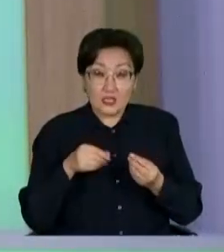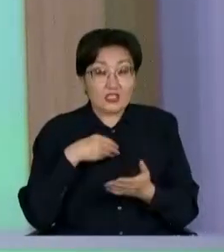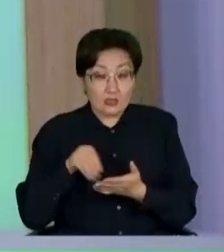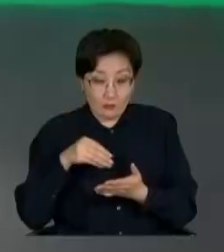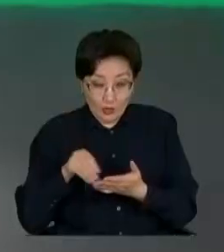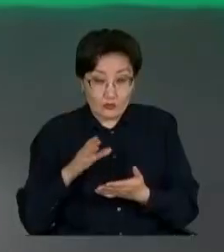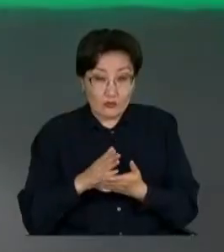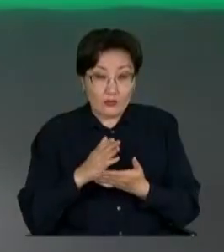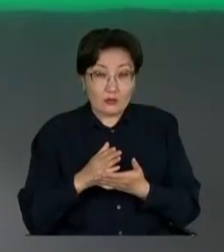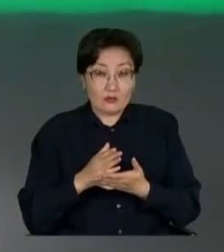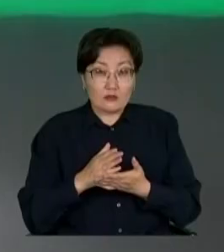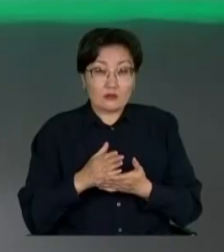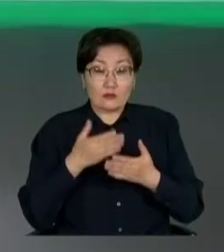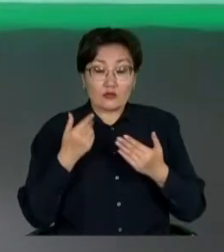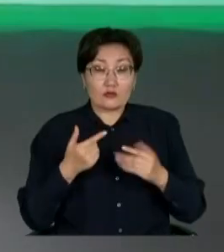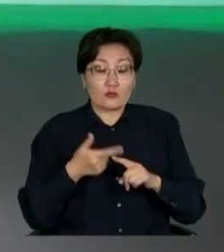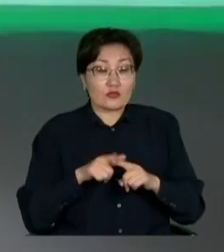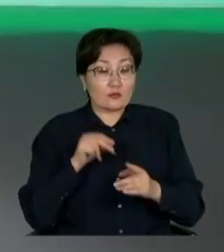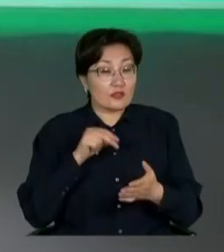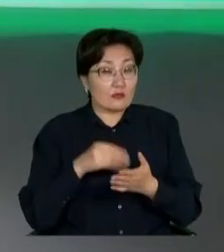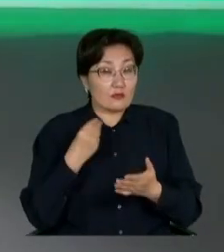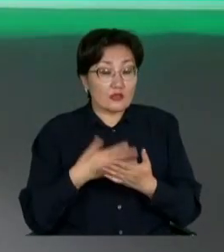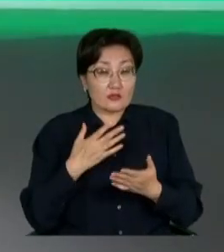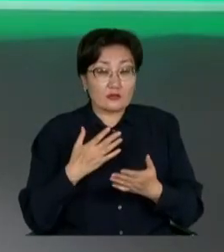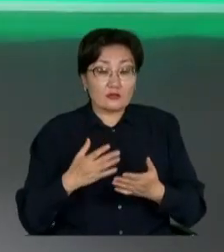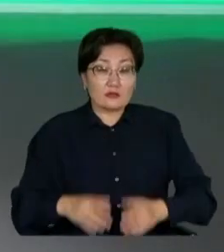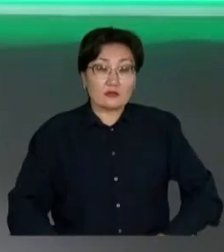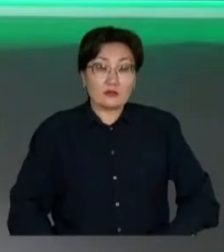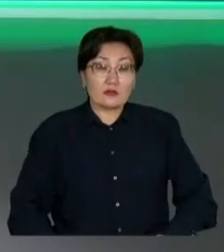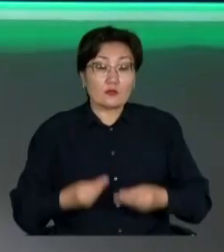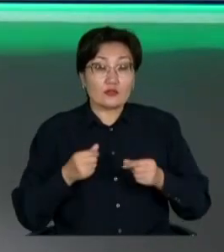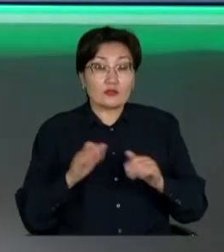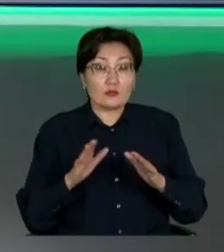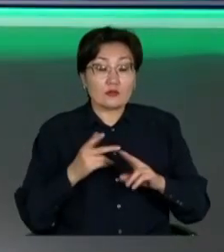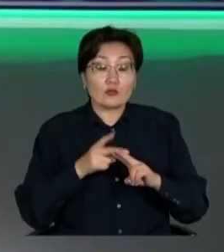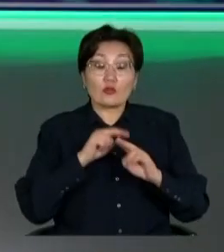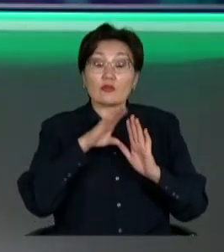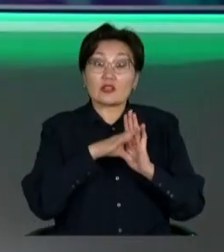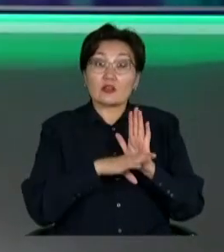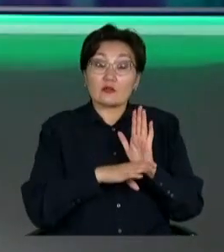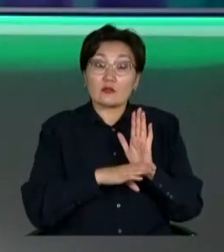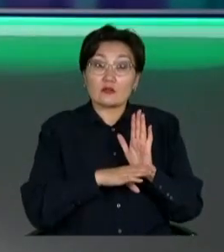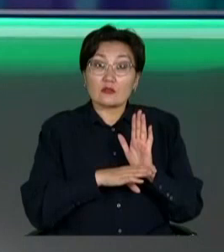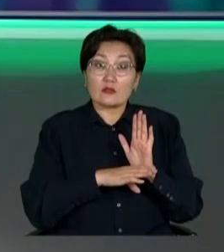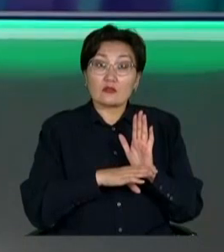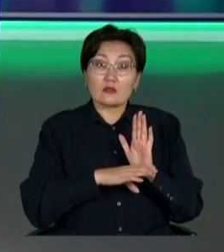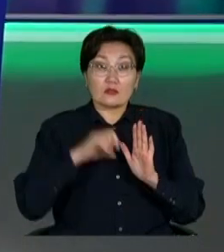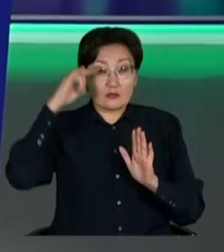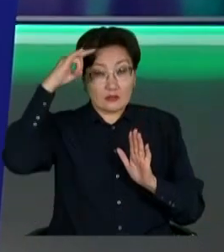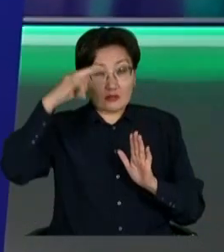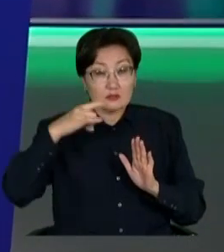па? Жоқ, бағасы көтерілмейді, әсіреспейді. Мен білгенше ол программаны Қазақ